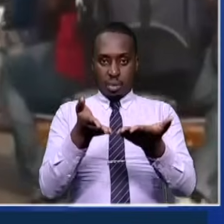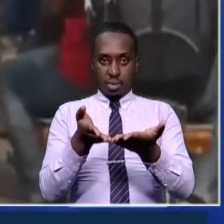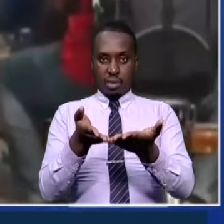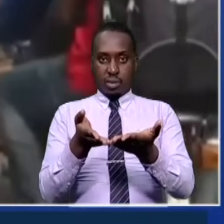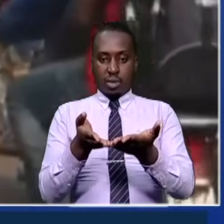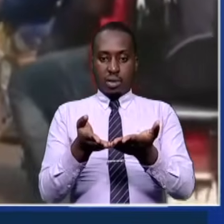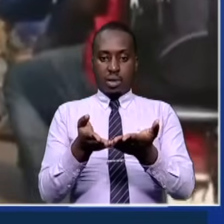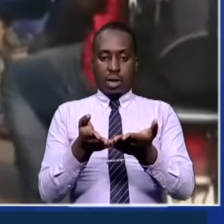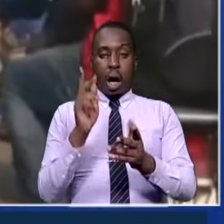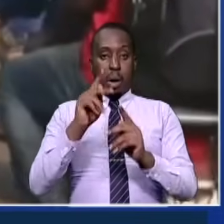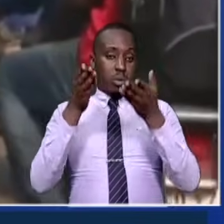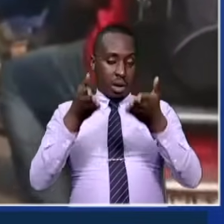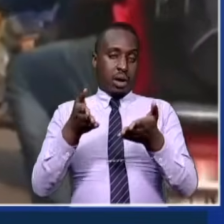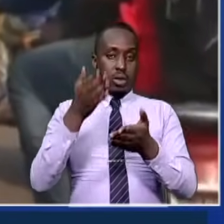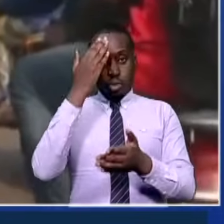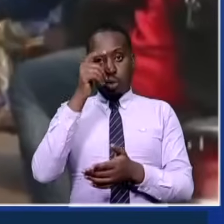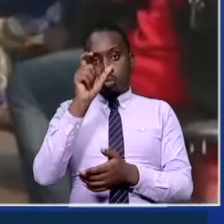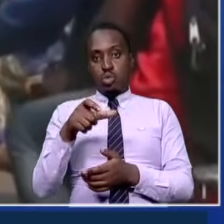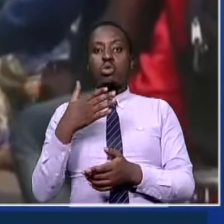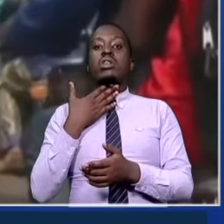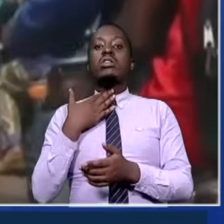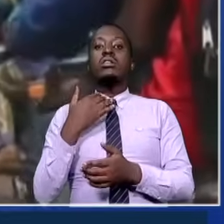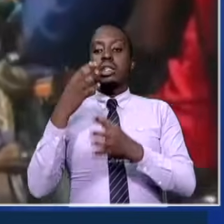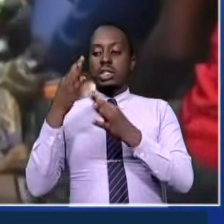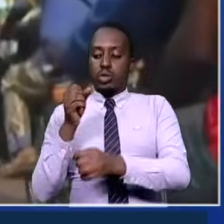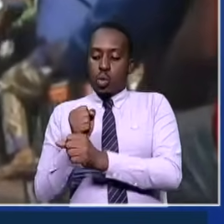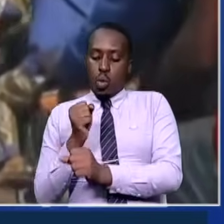kwita physical presence kugira ngo n'uwagashatse kugira icyo akora